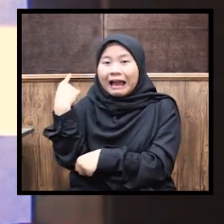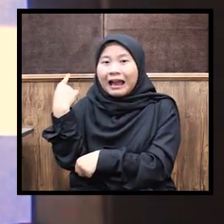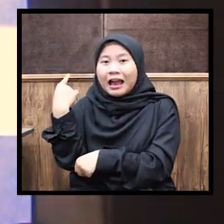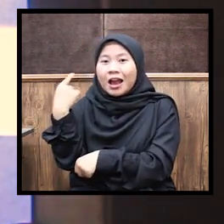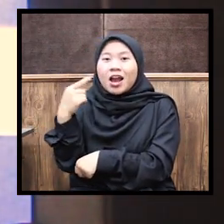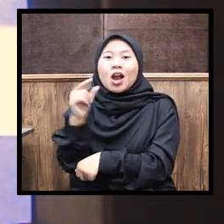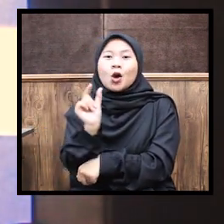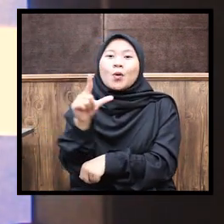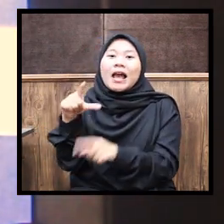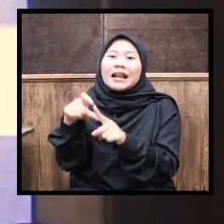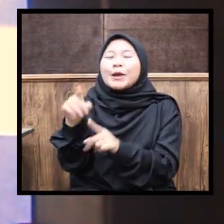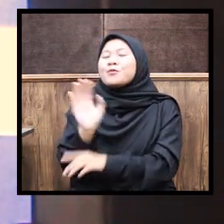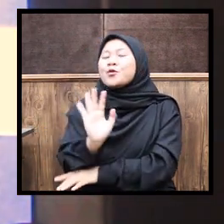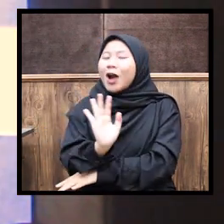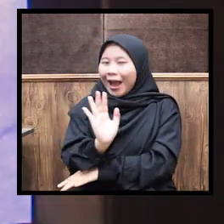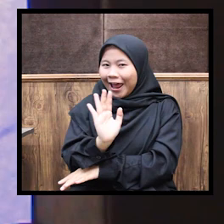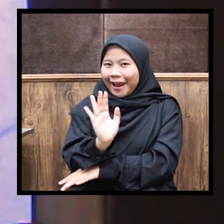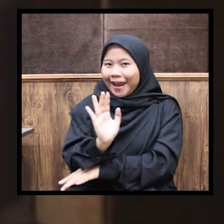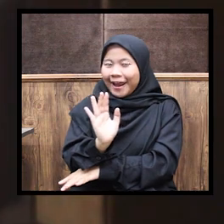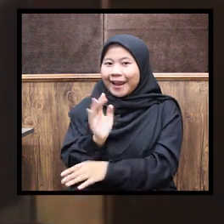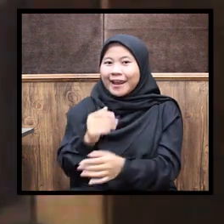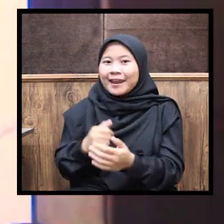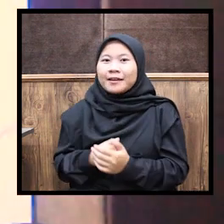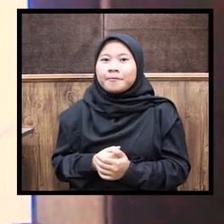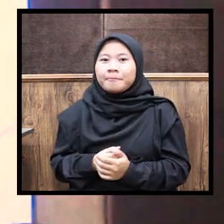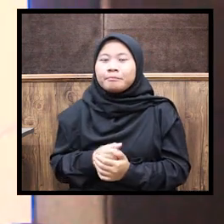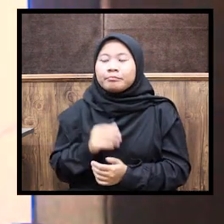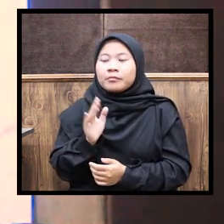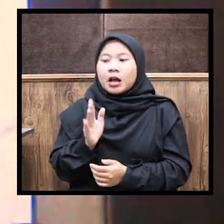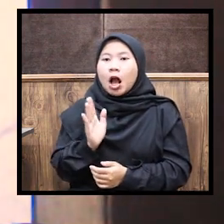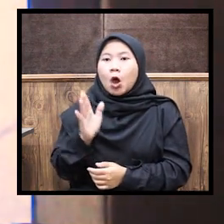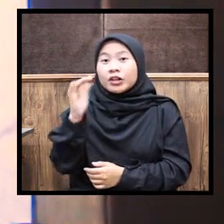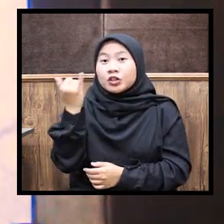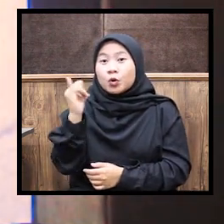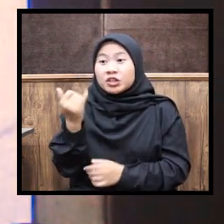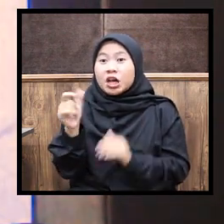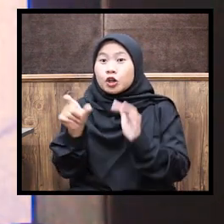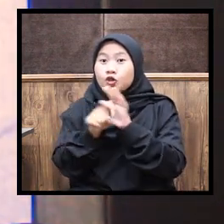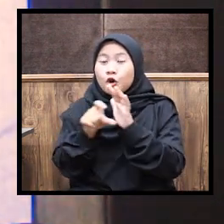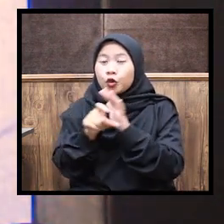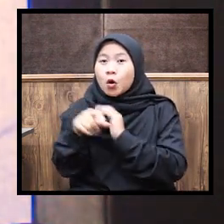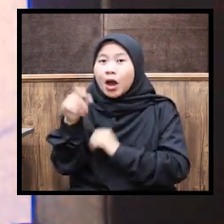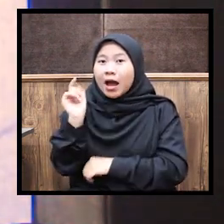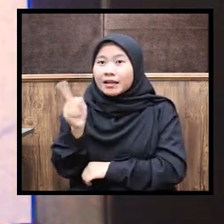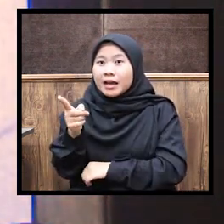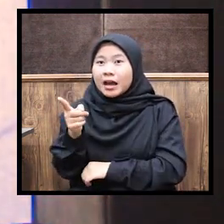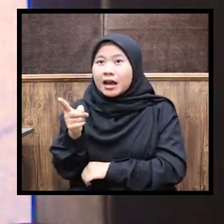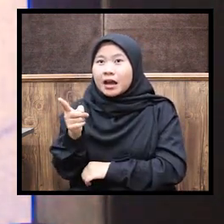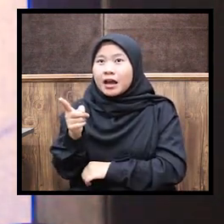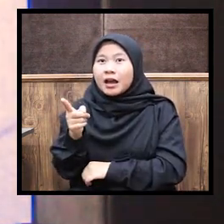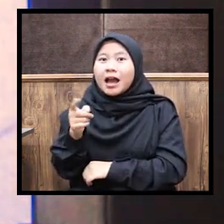punya konsen He kalau di Jogja kita tahu ada e